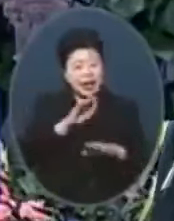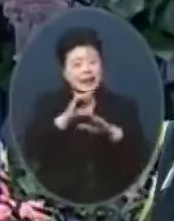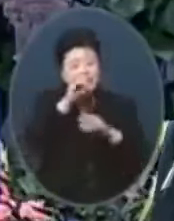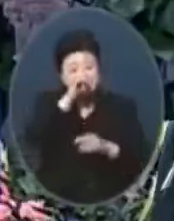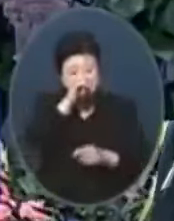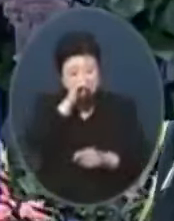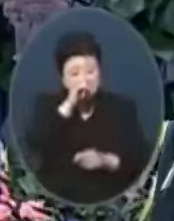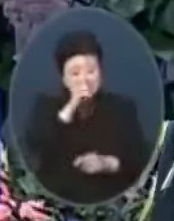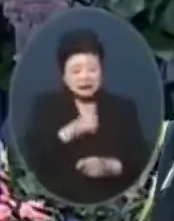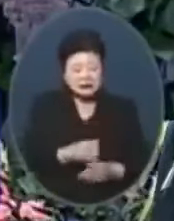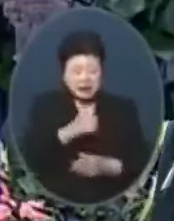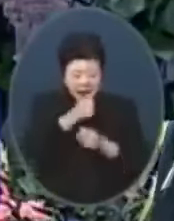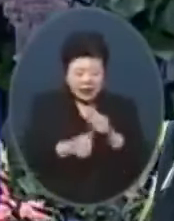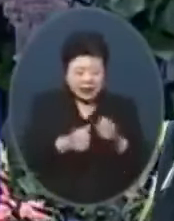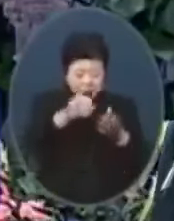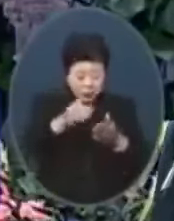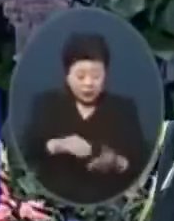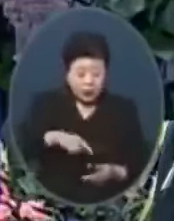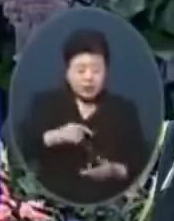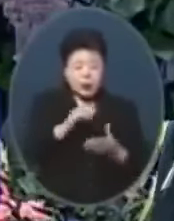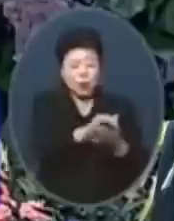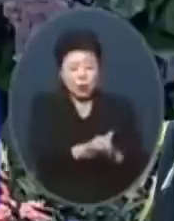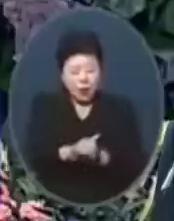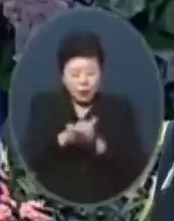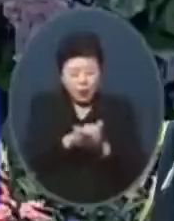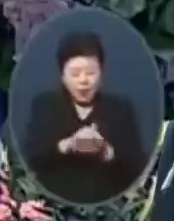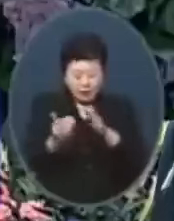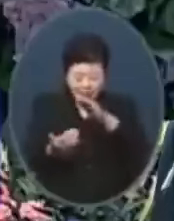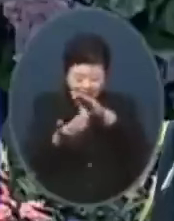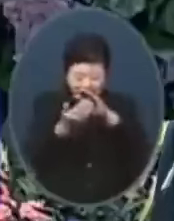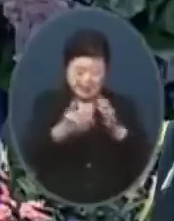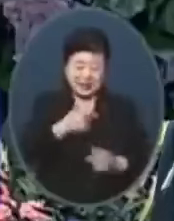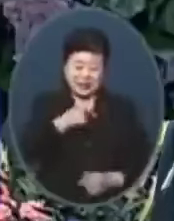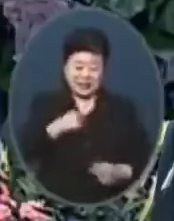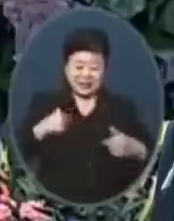것이 그로 말미암아 자기와 화목하게 되기를 기뻐하십니다.